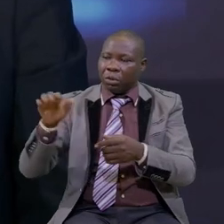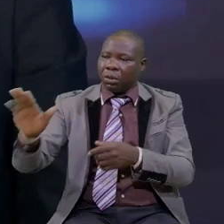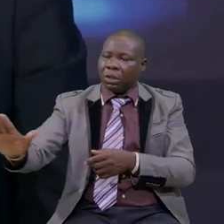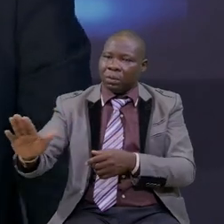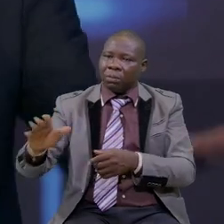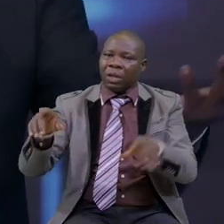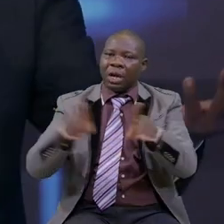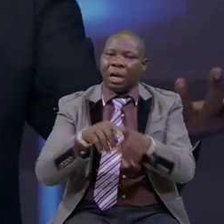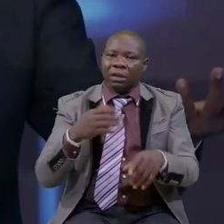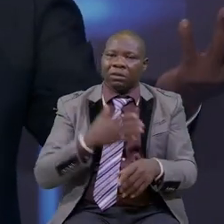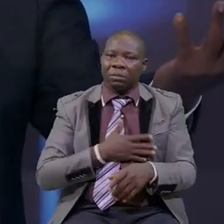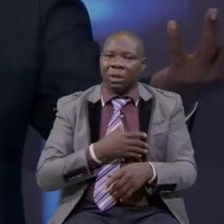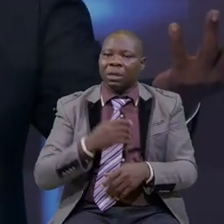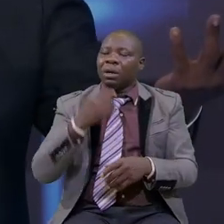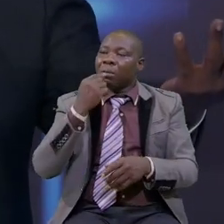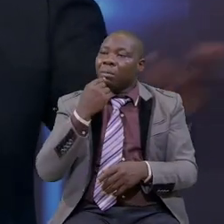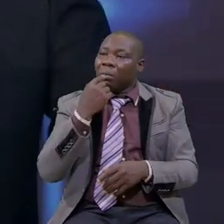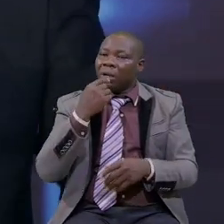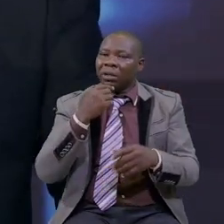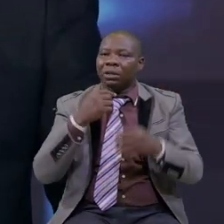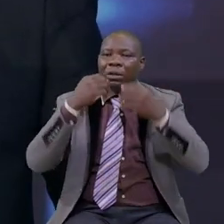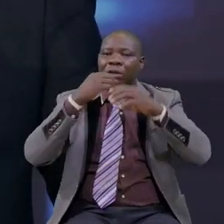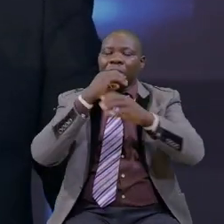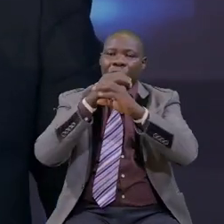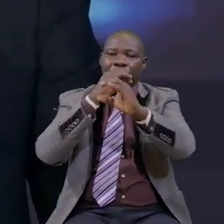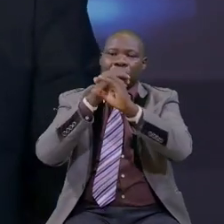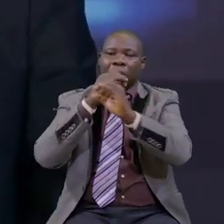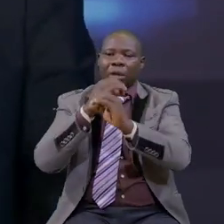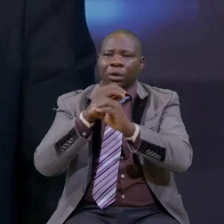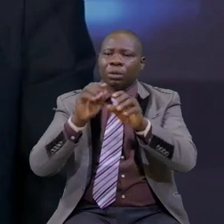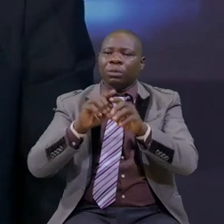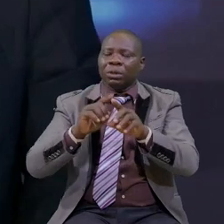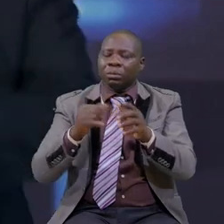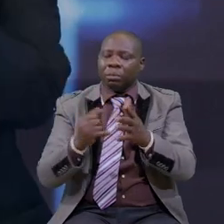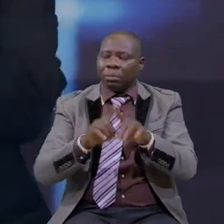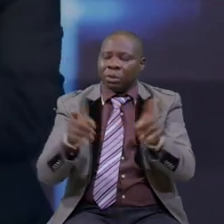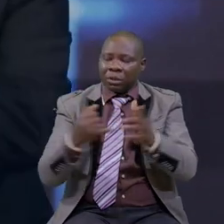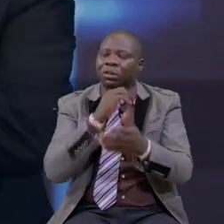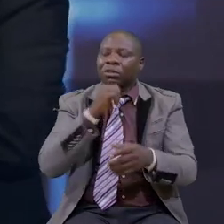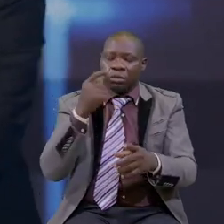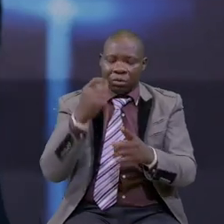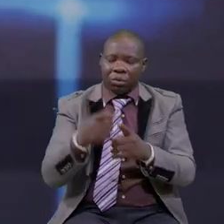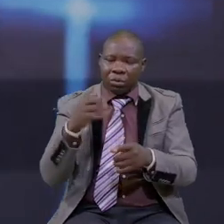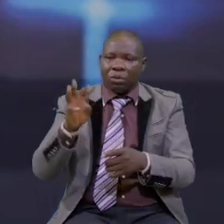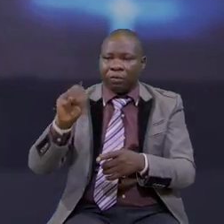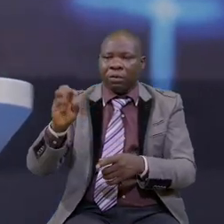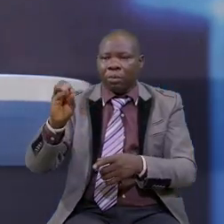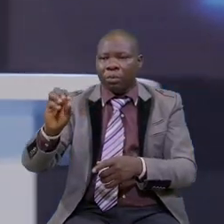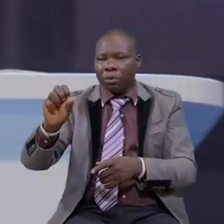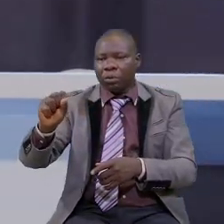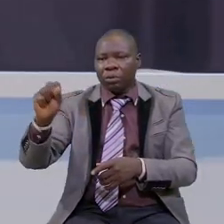est parvenu comme il a été mon porte-parole. Ce n'est pas la parole de Moïse. Nous devons faire